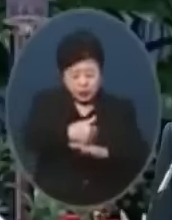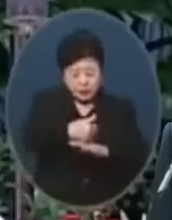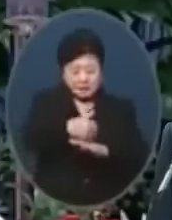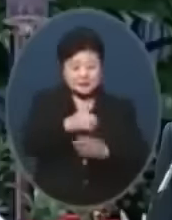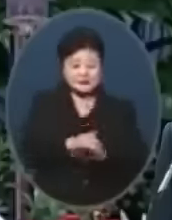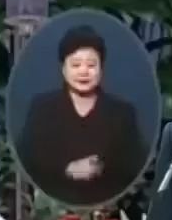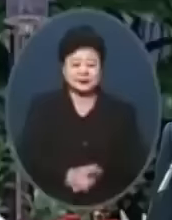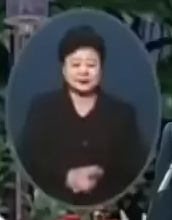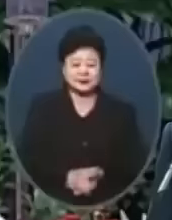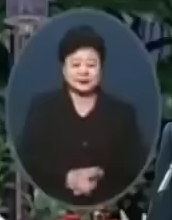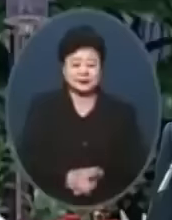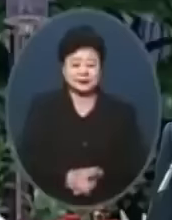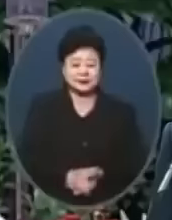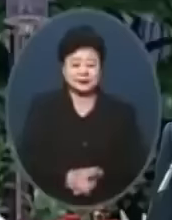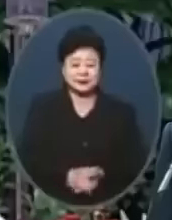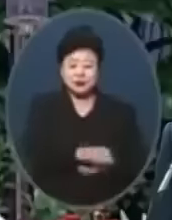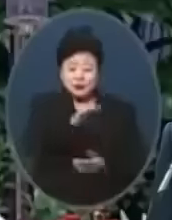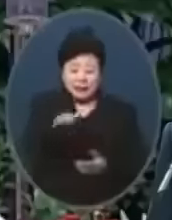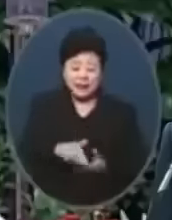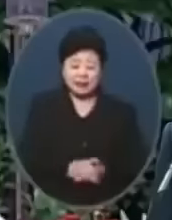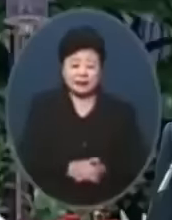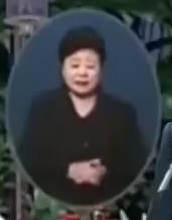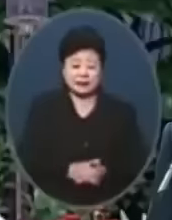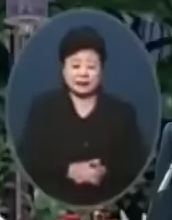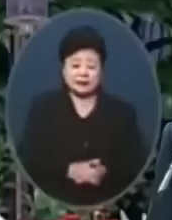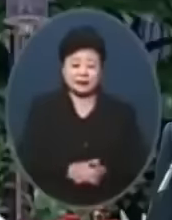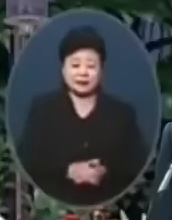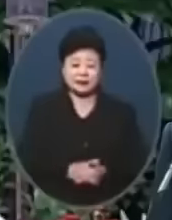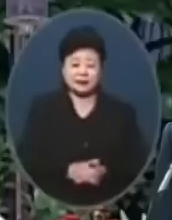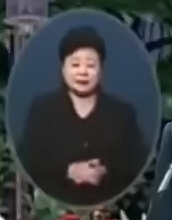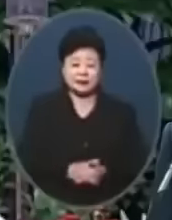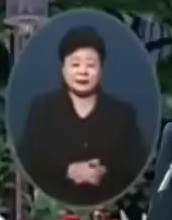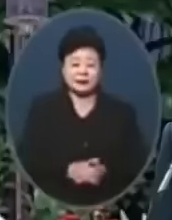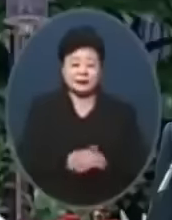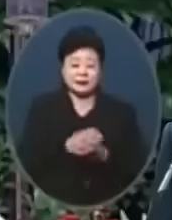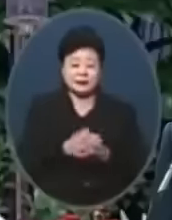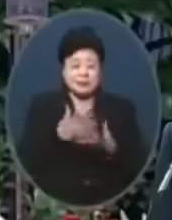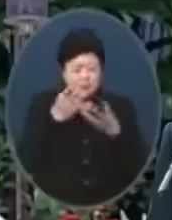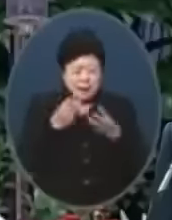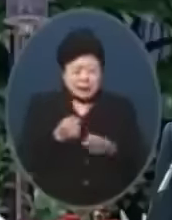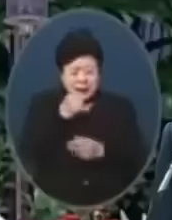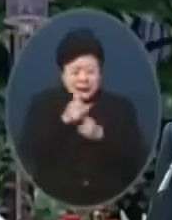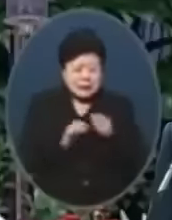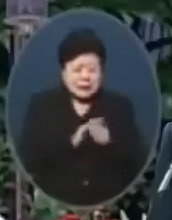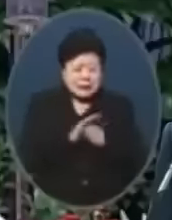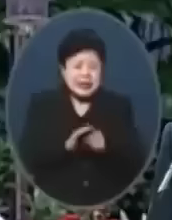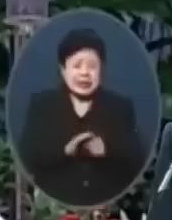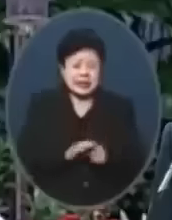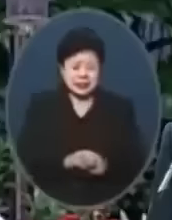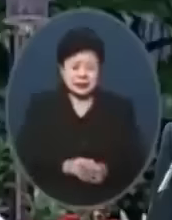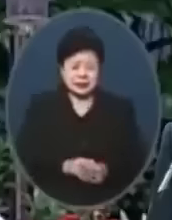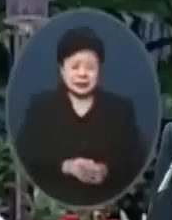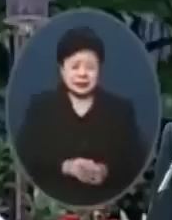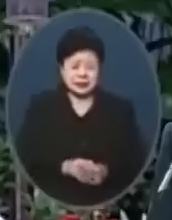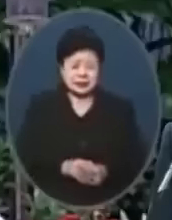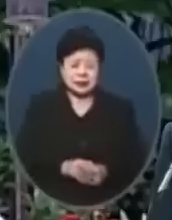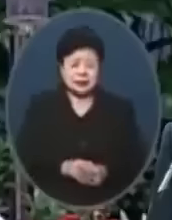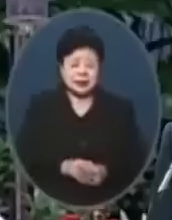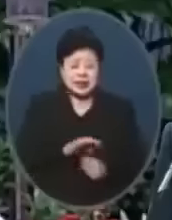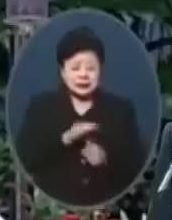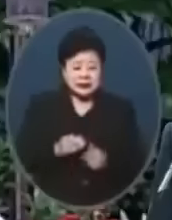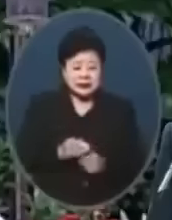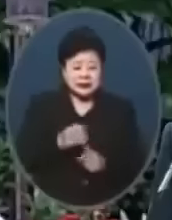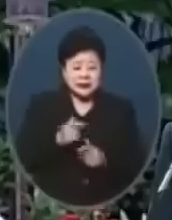그리스도라. 우리가 한없이 쓰신 하나님의 사랑과 의지를 따라 구원을 얻고 이제 장성하여 예수님을 닮은